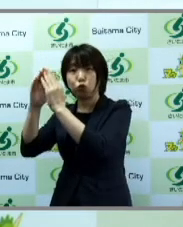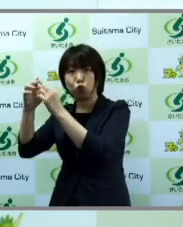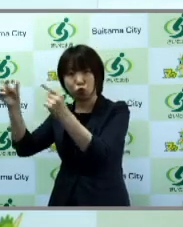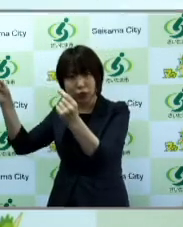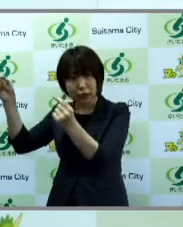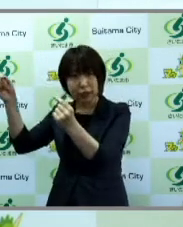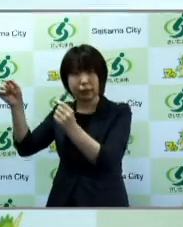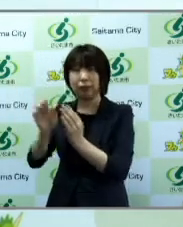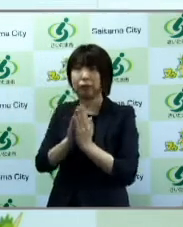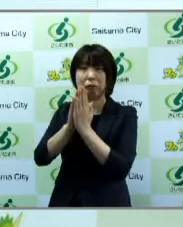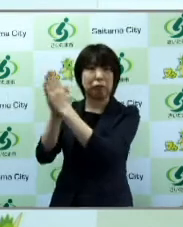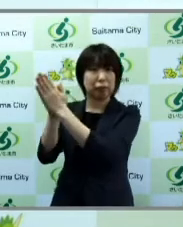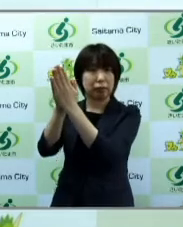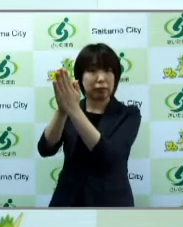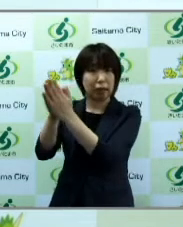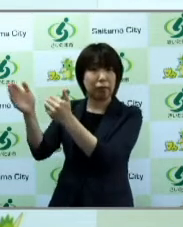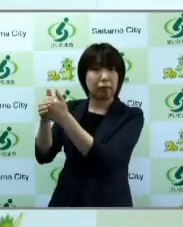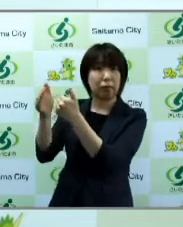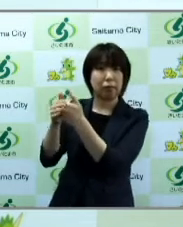か